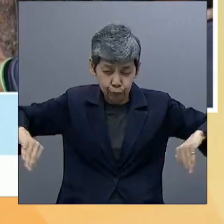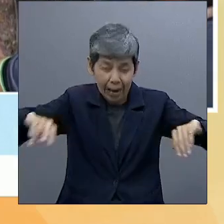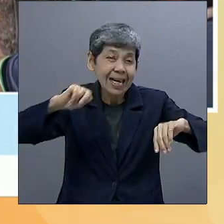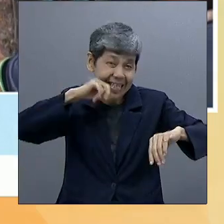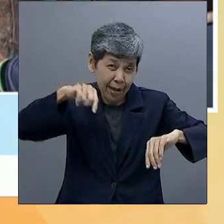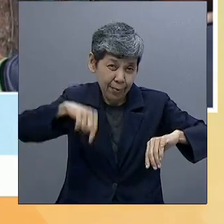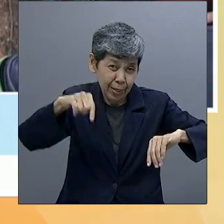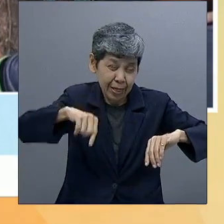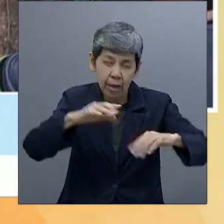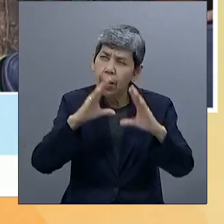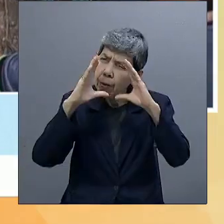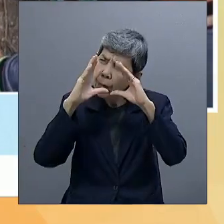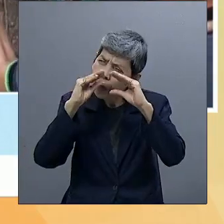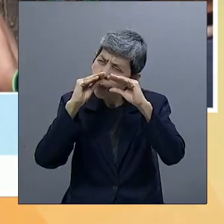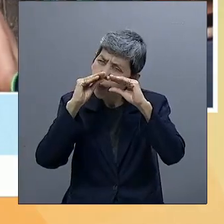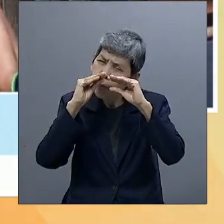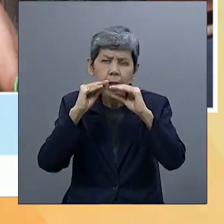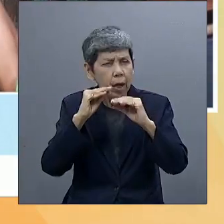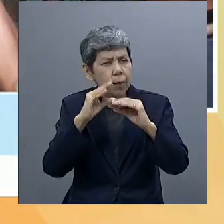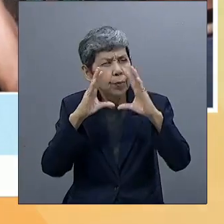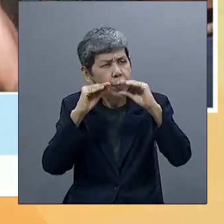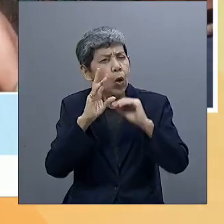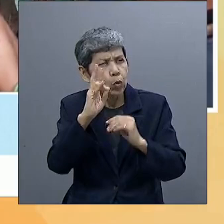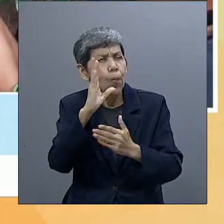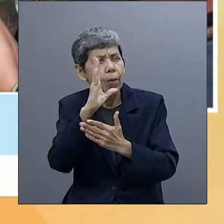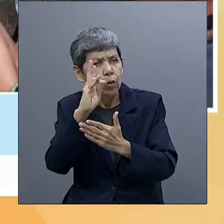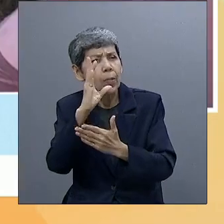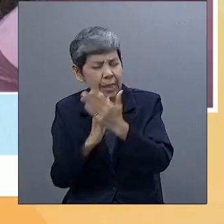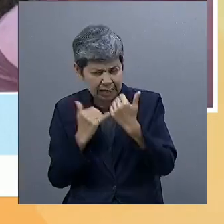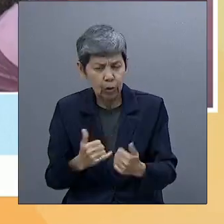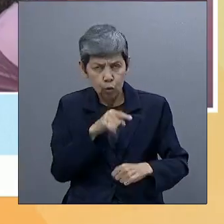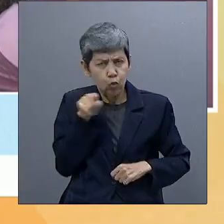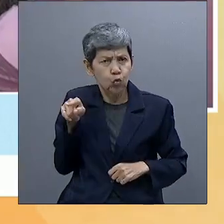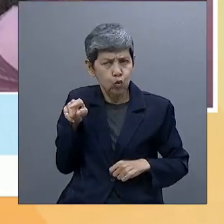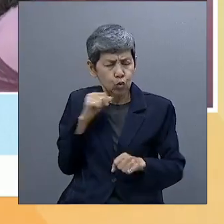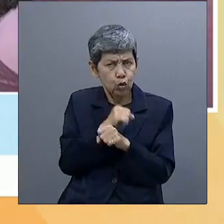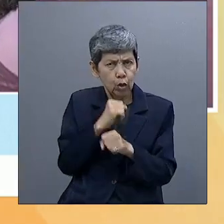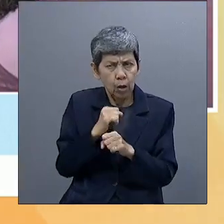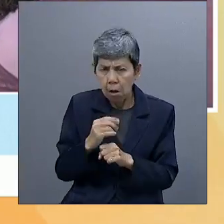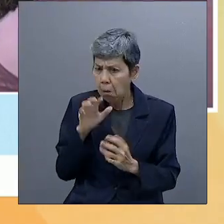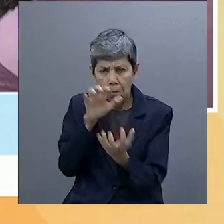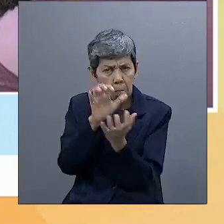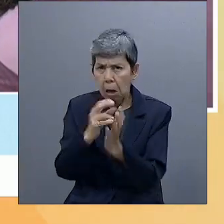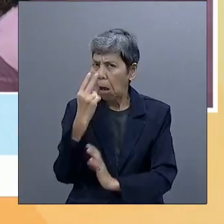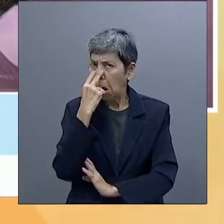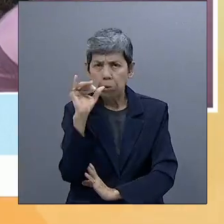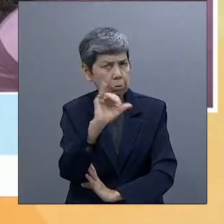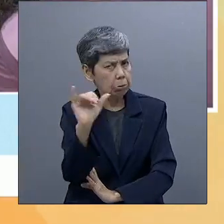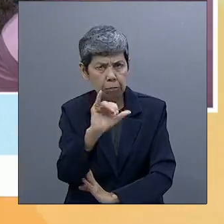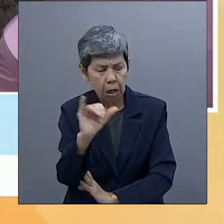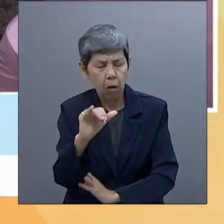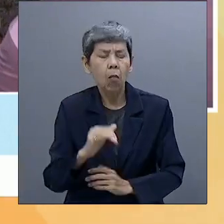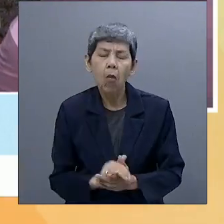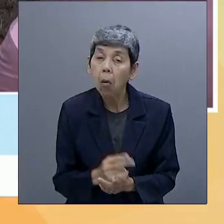ช่วง 1:30 น. ค่ะ นะฮะปัจจุบันนี้ก็ยังอยู่ในพื้นที่เรายังไม่ได้ตัวจระเข้นะครับ ค่ะ